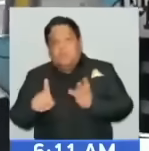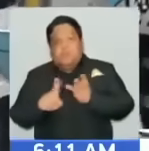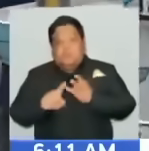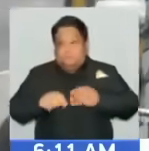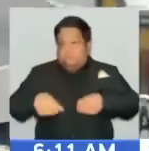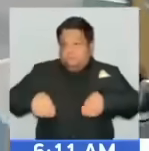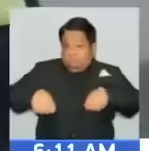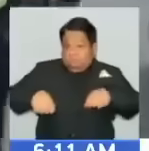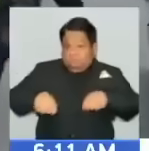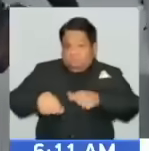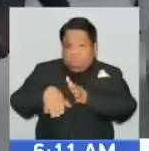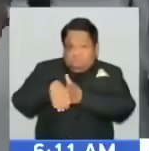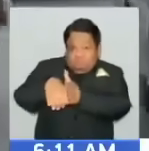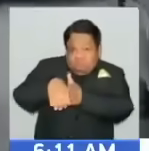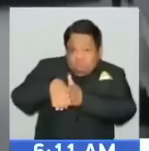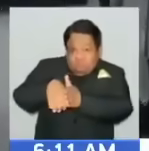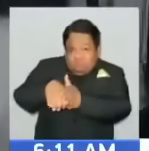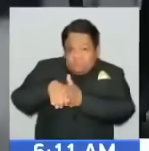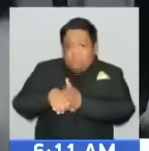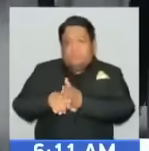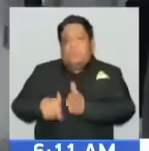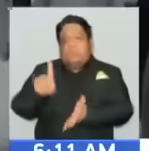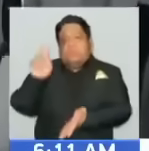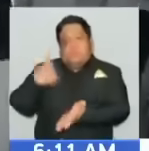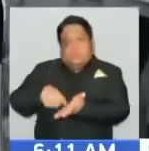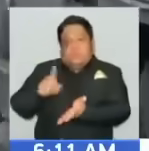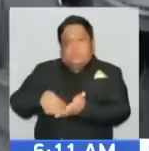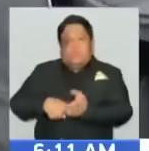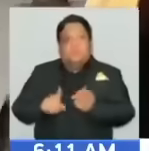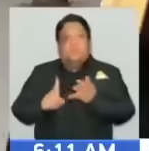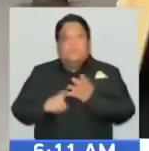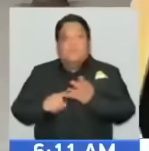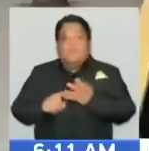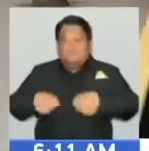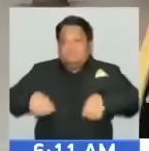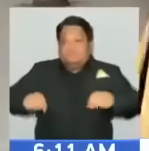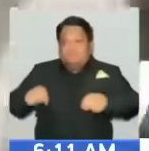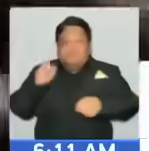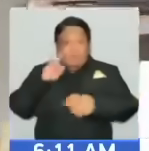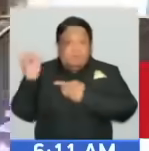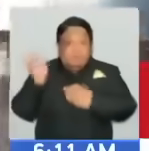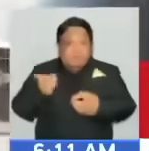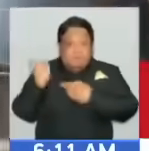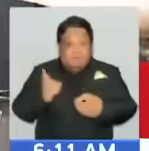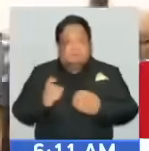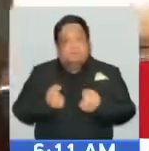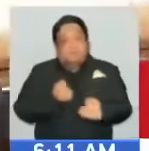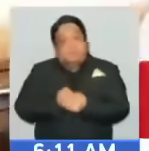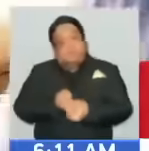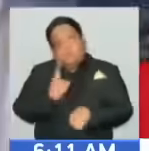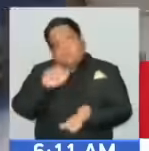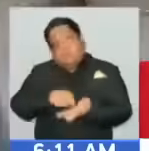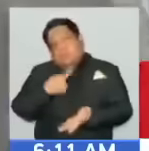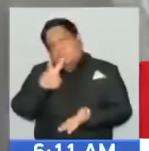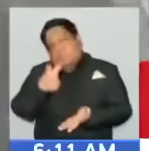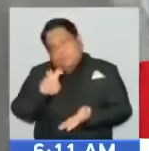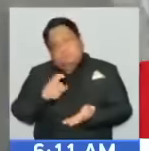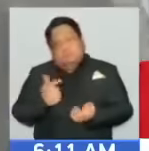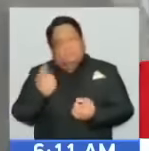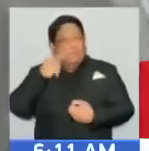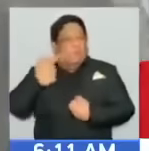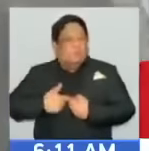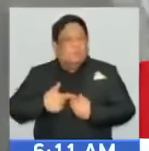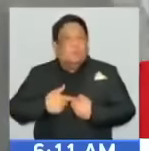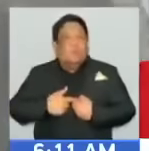pesos naman ang ayuda sa delivery service riders. Mag-aanunsyo ang gobyerno kung kailan ang mismong araw ng pamamahagi ng